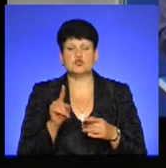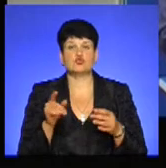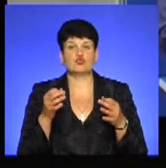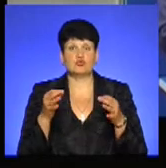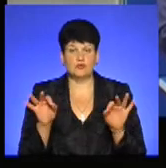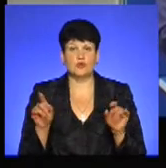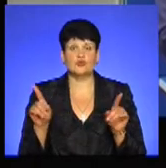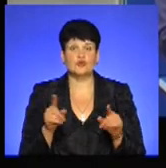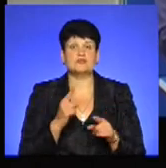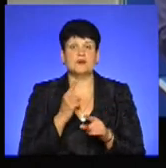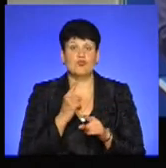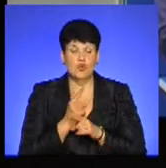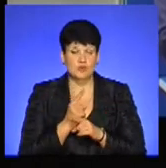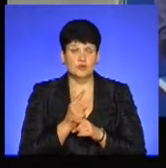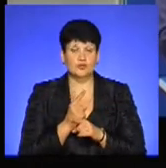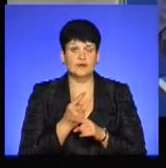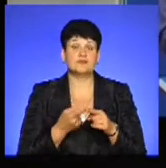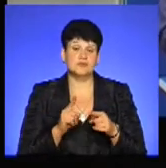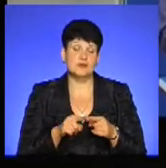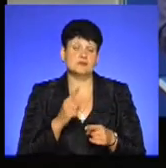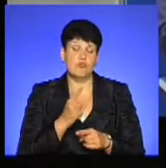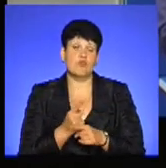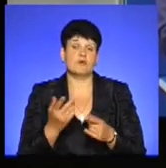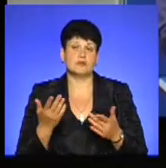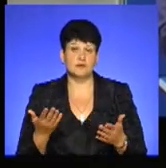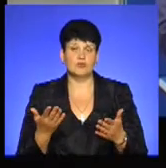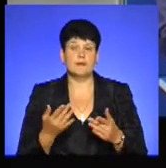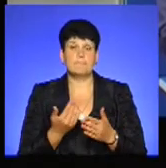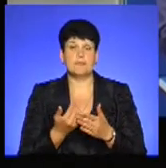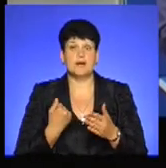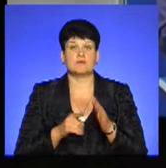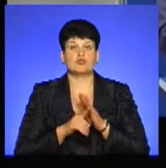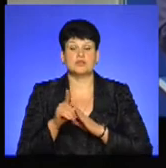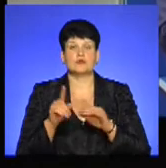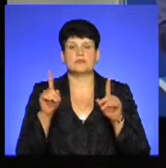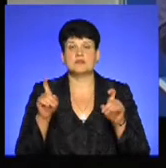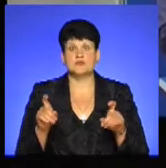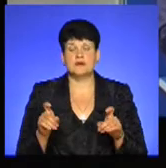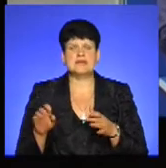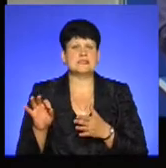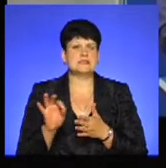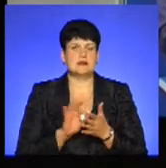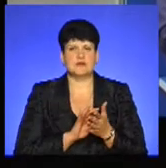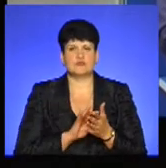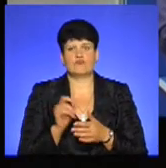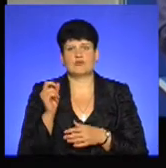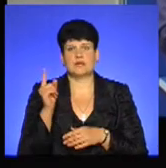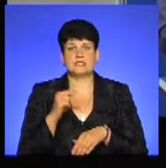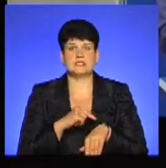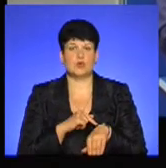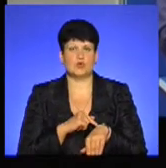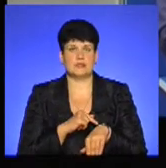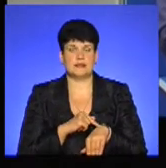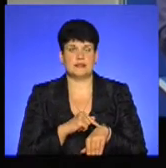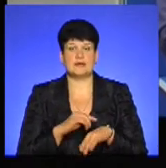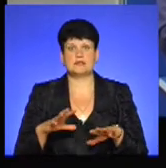Що заборонено, то відповідно воно є заборонено. Перед початком тестування, зразу в 11-й годині,